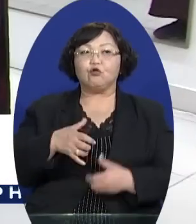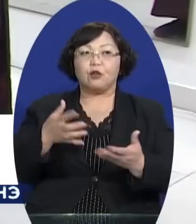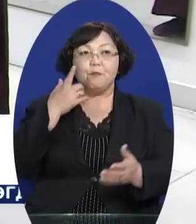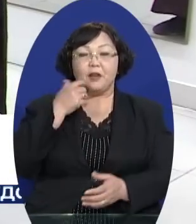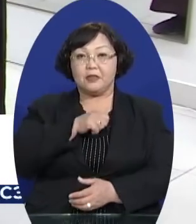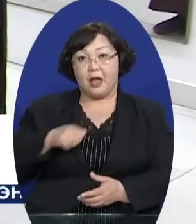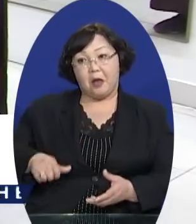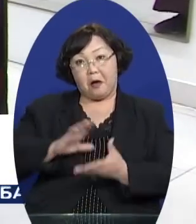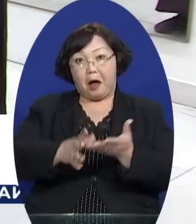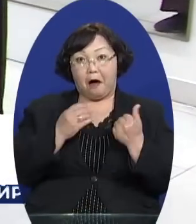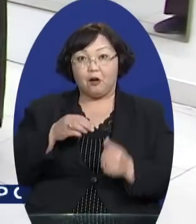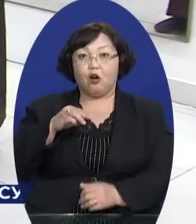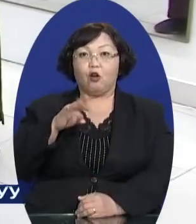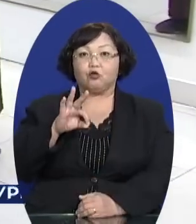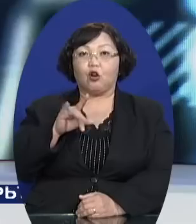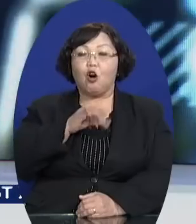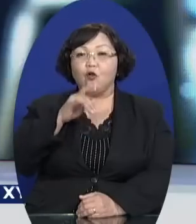торог бэлгэлэх юм байна.